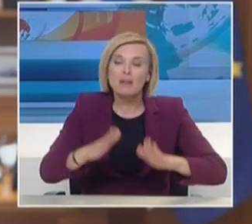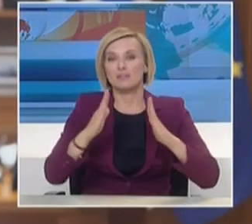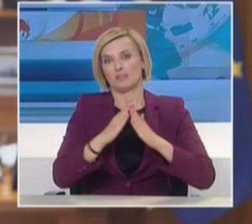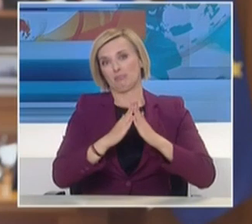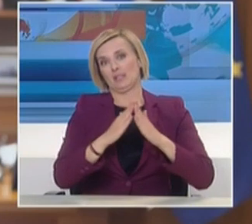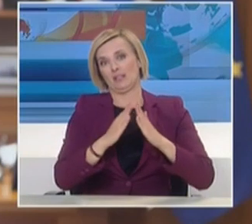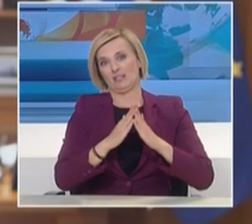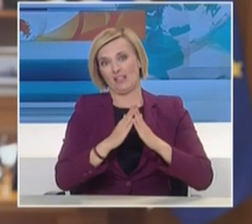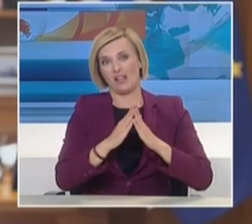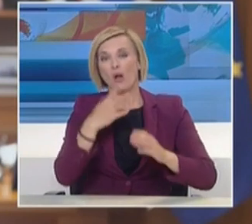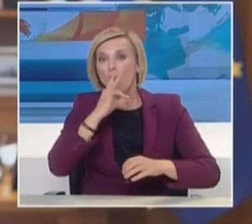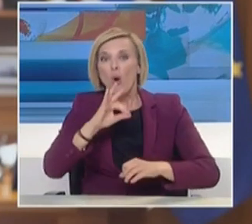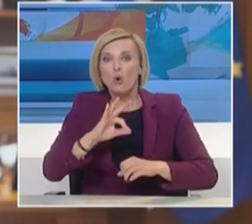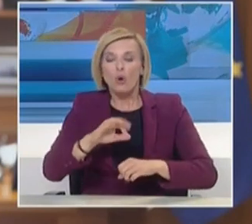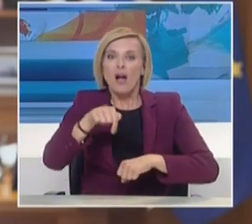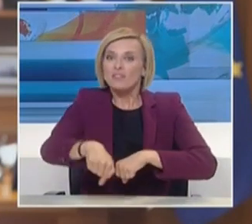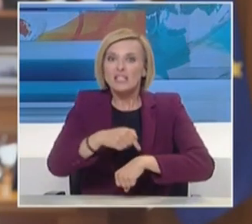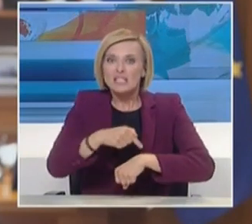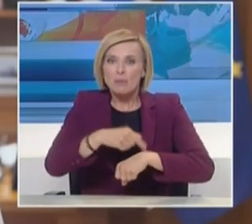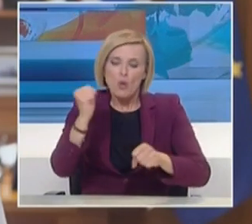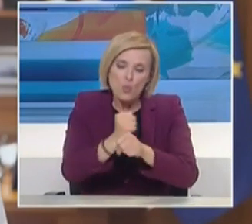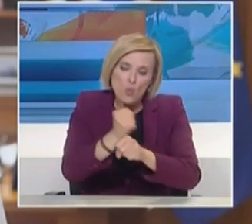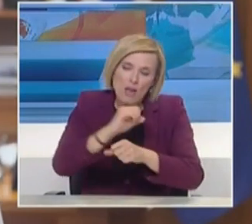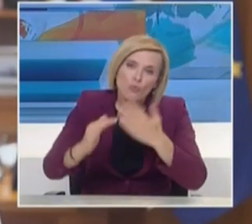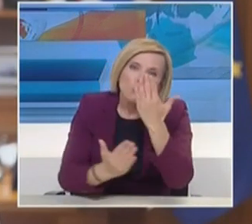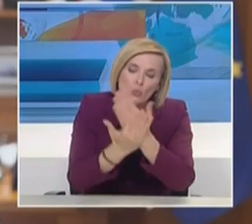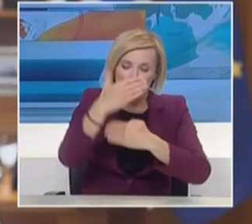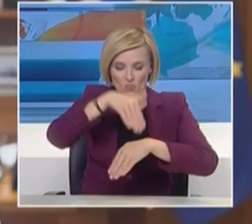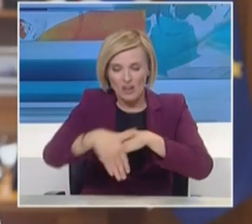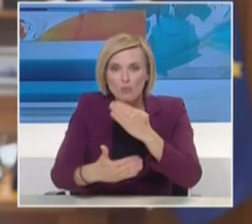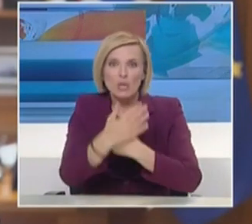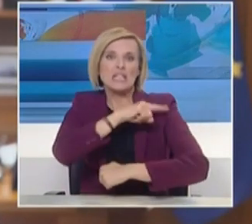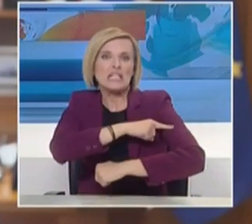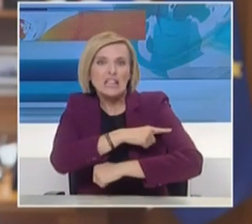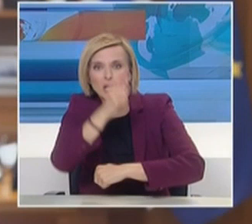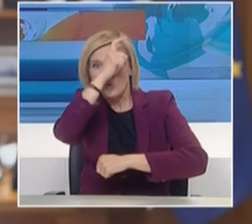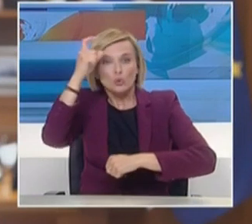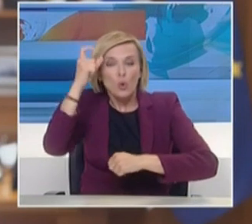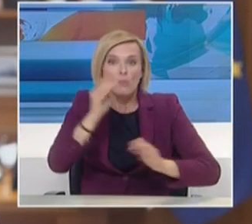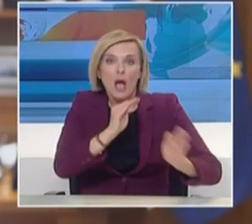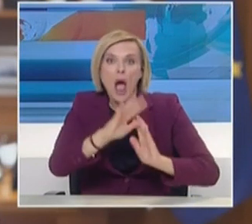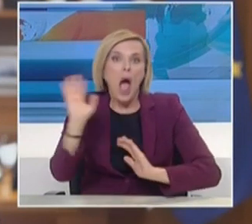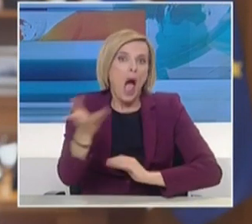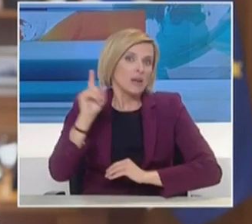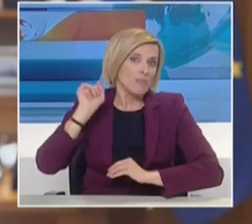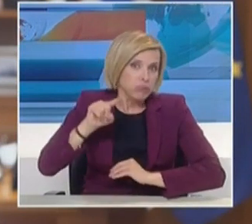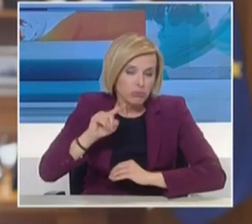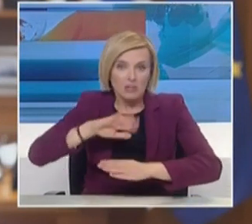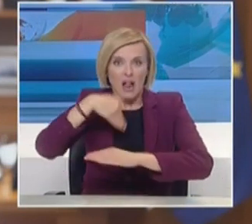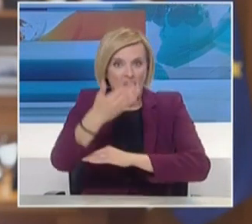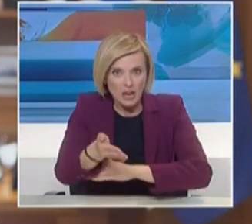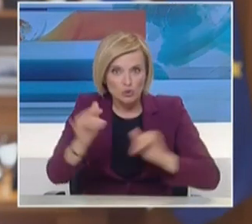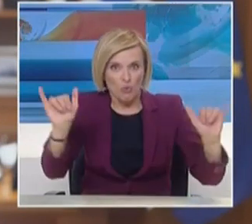μας εκείνους που μάχονται νύχτα μέρα στα νοσοκομεία για τη δική μας υγεία. Γιατί η παραμονή στο σπίτι είναι στον πυρήνα